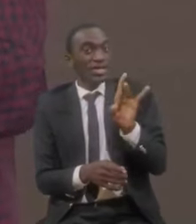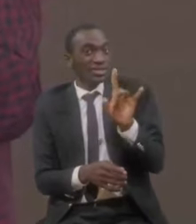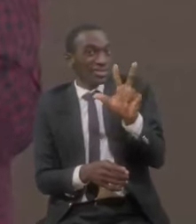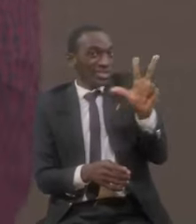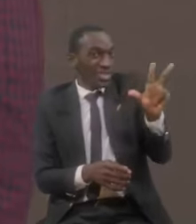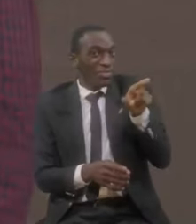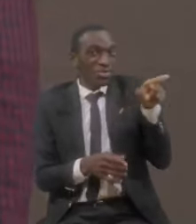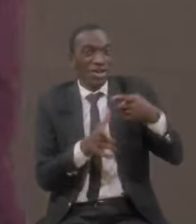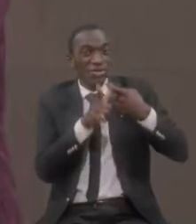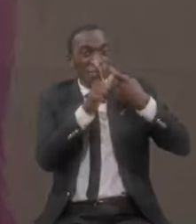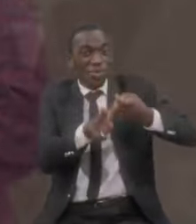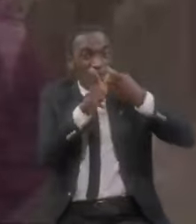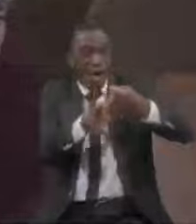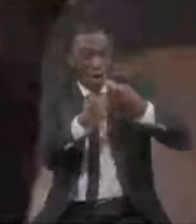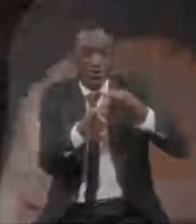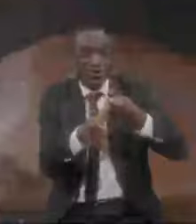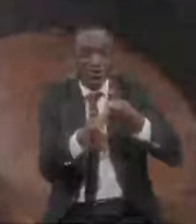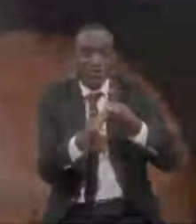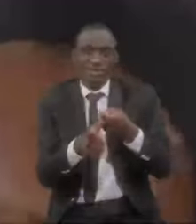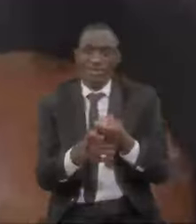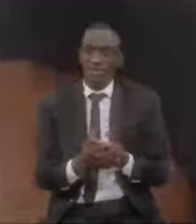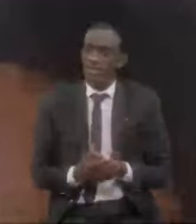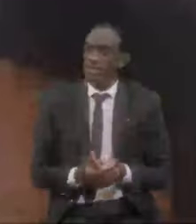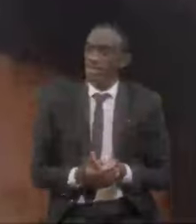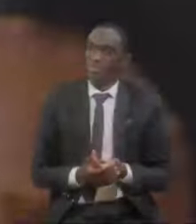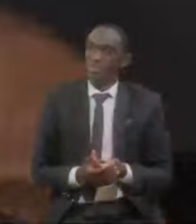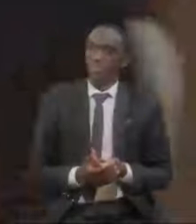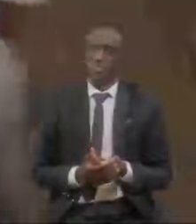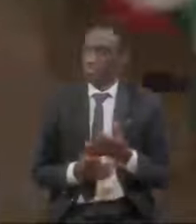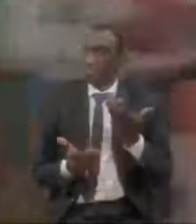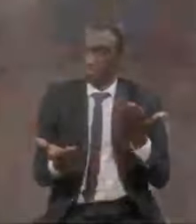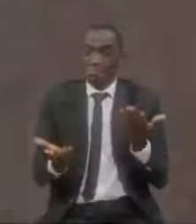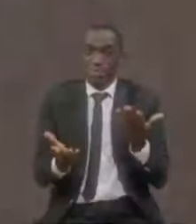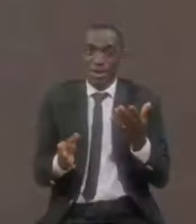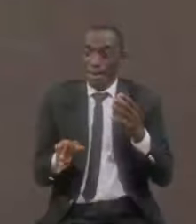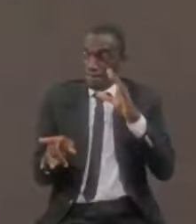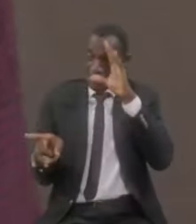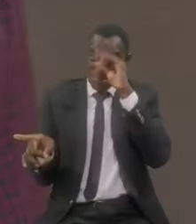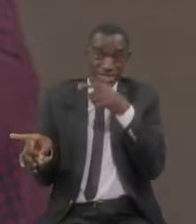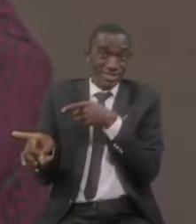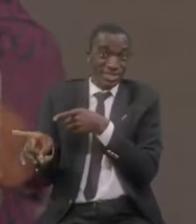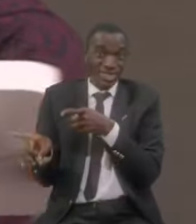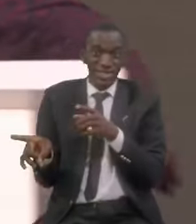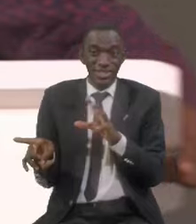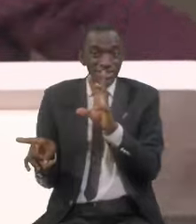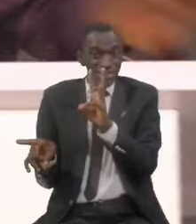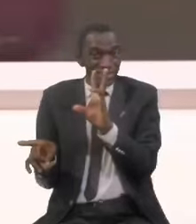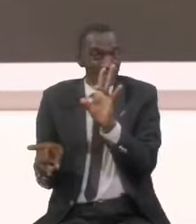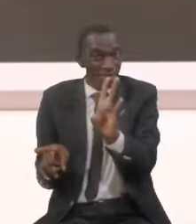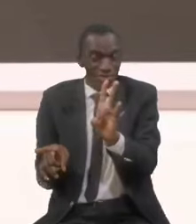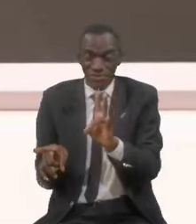81, 82, 83. Qu'on peut courir. Monsieur, 57, 51